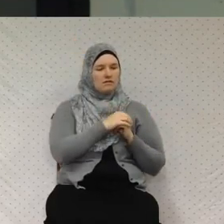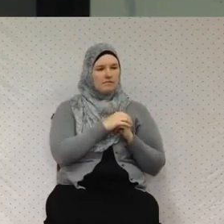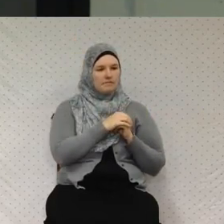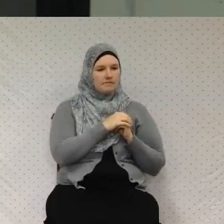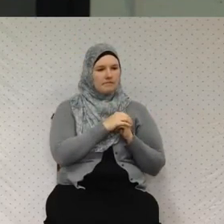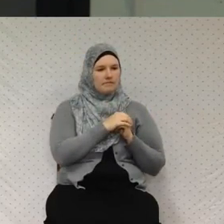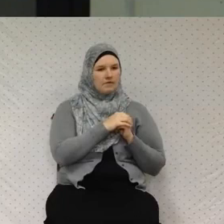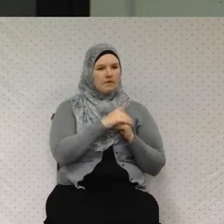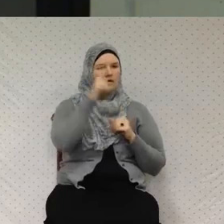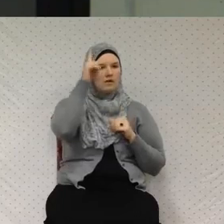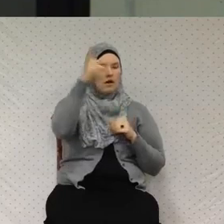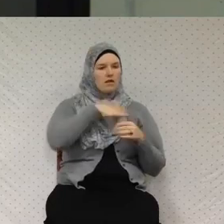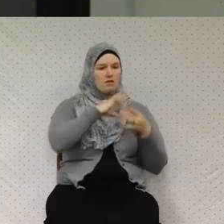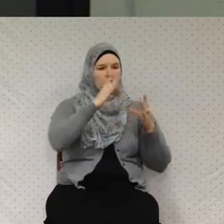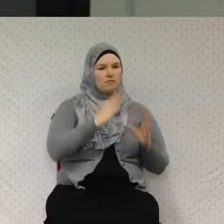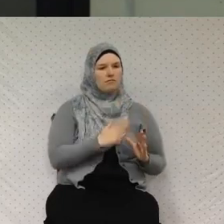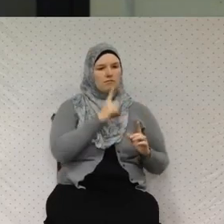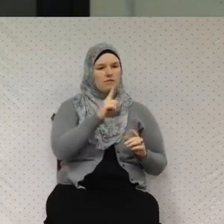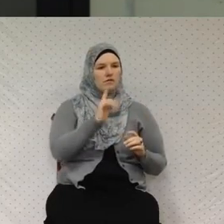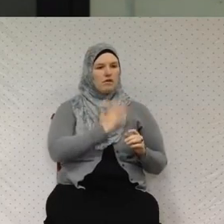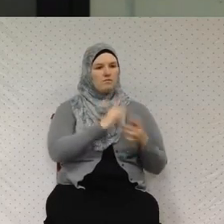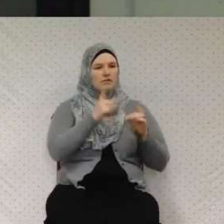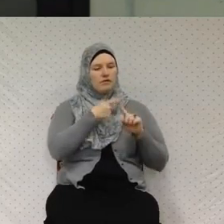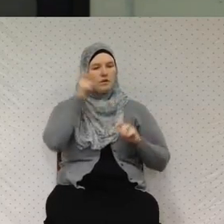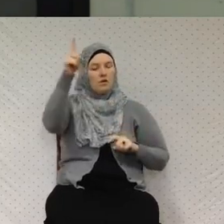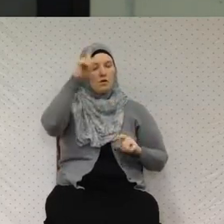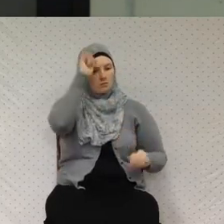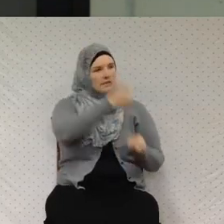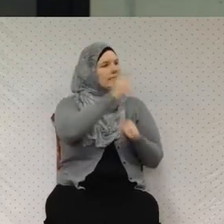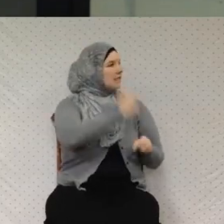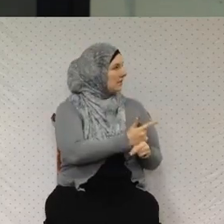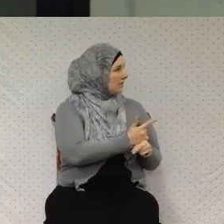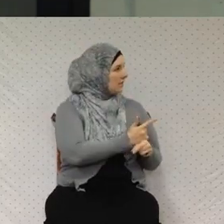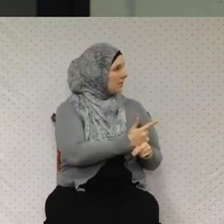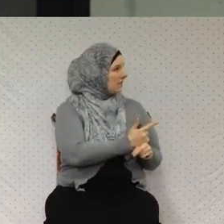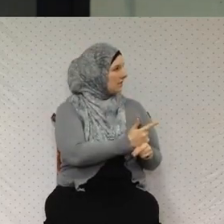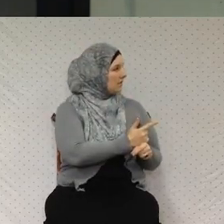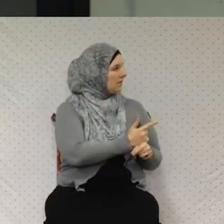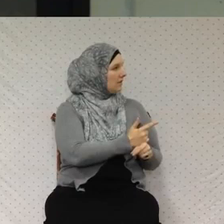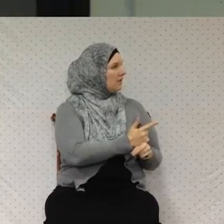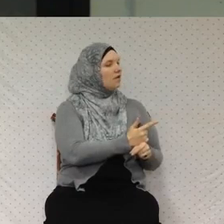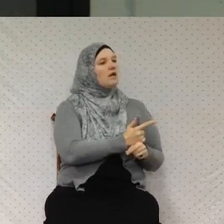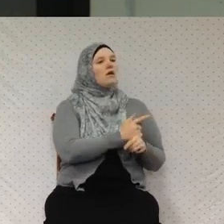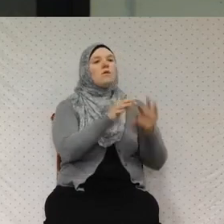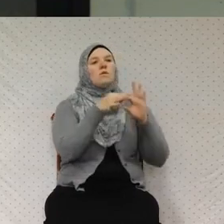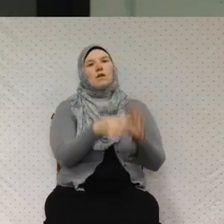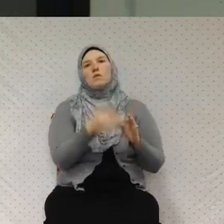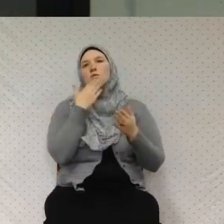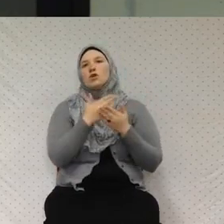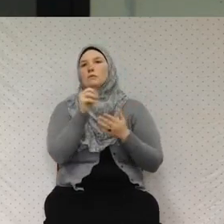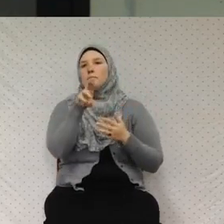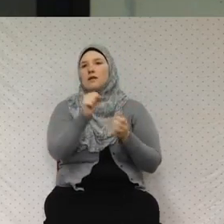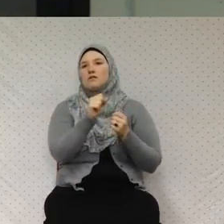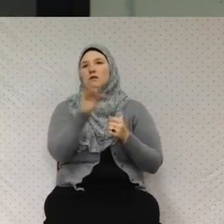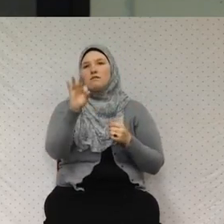أن سيدنا مولانا محمدا عبده ورسوله وبعد. Brothers and sisters, as a matter of good manners with